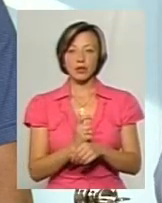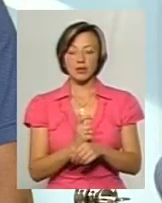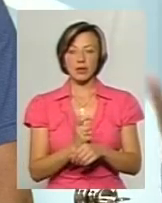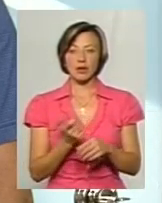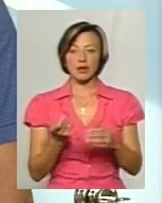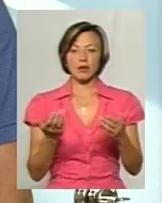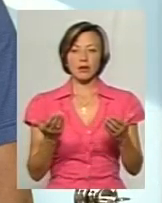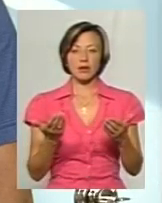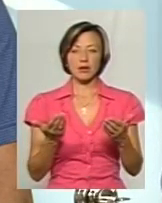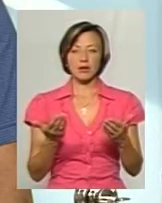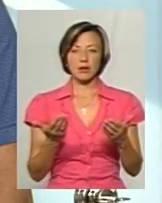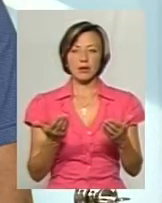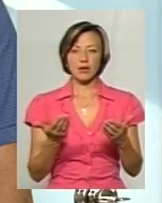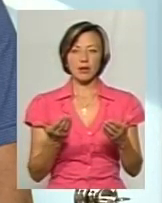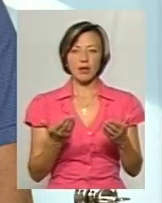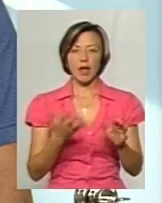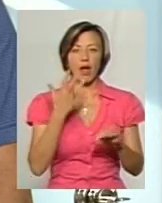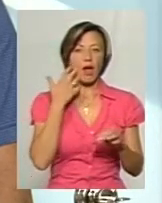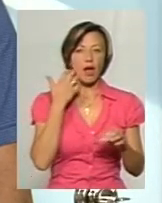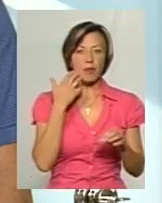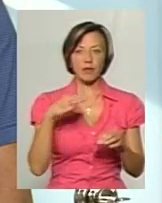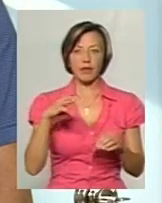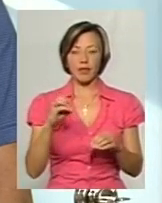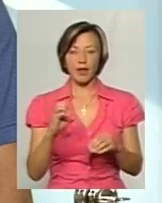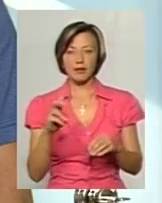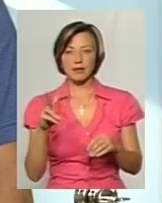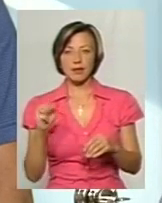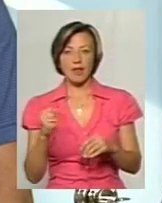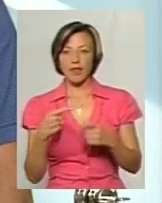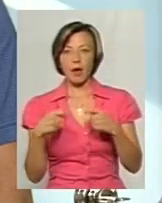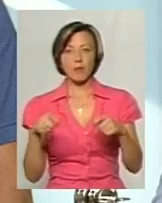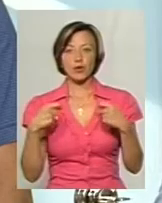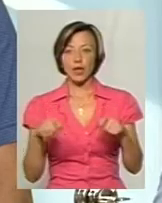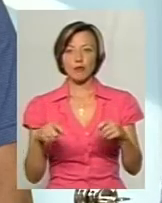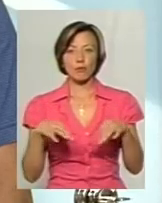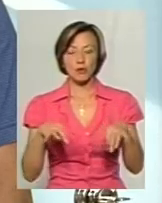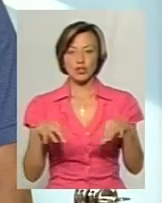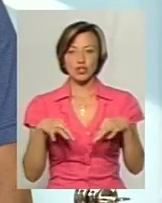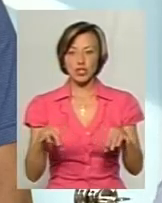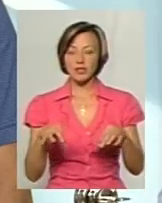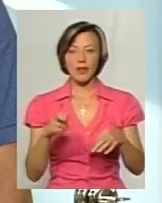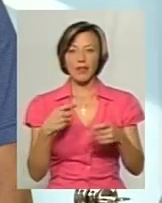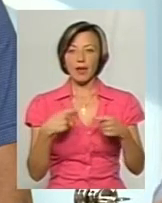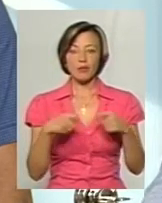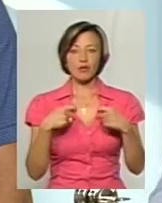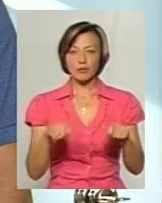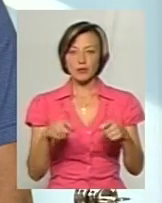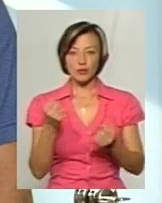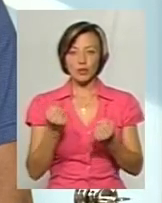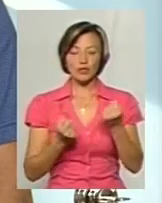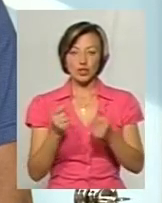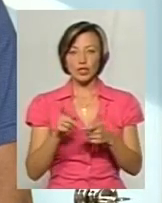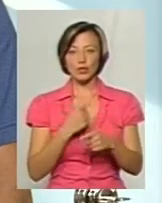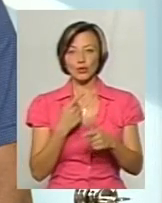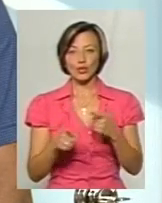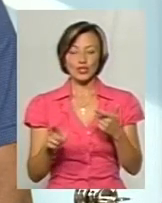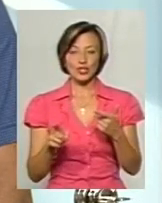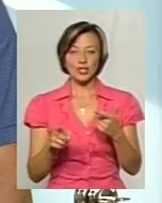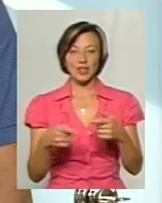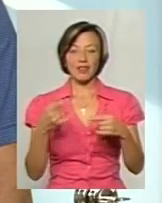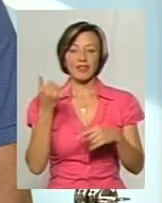там, від Apple до Tesla, вони ж не продають по суті машину, вони не продають автомобіль